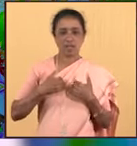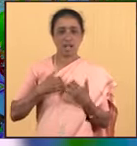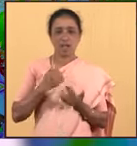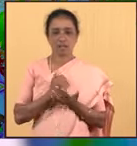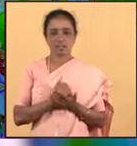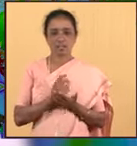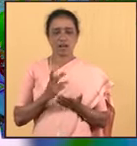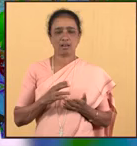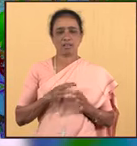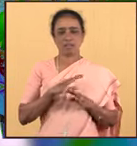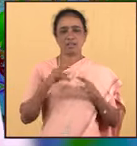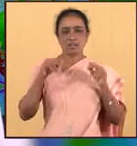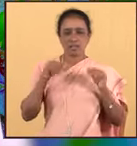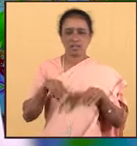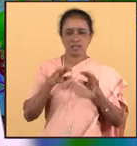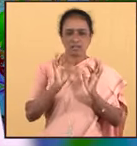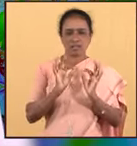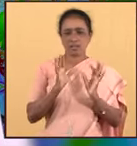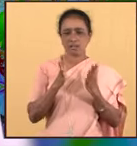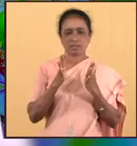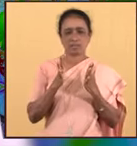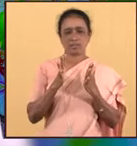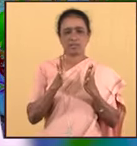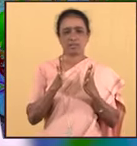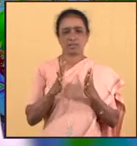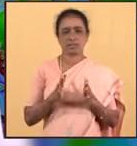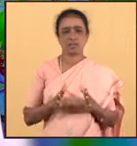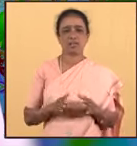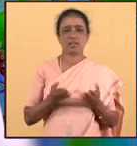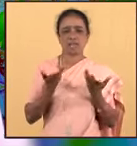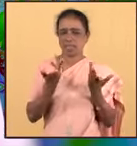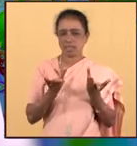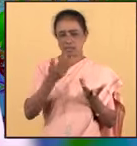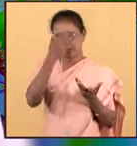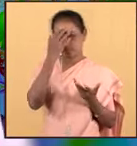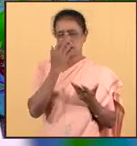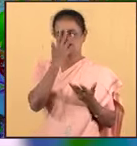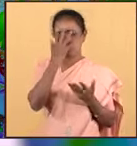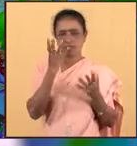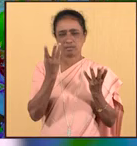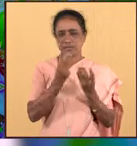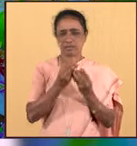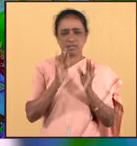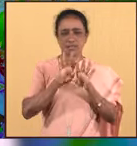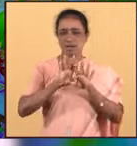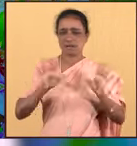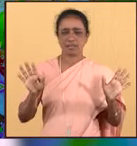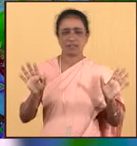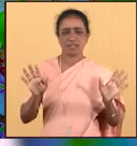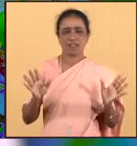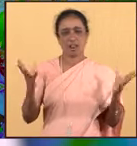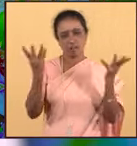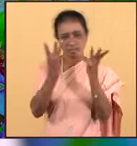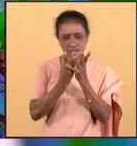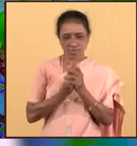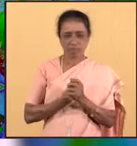சட்டத்துப்படி எந்த சமயத்தையும் பின்பற்றுவது இல்லை. அதனால் சமய சார்பற்ற நாடு என்று சொல்லப்படுகிறது. அப்போ